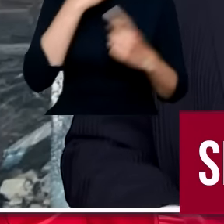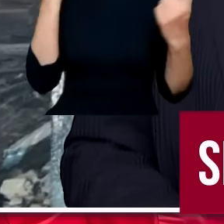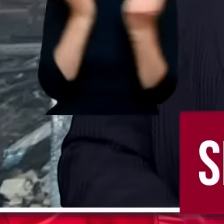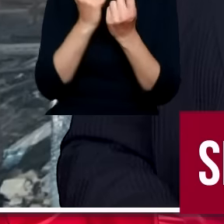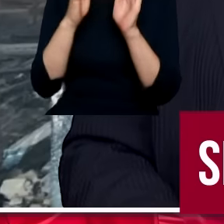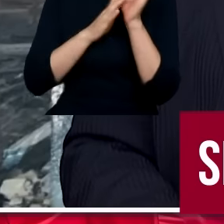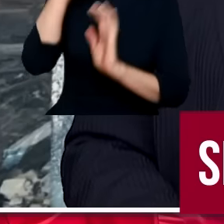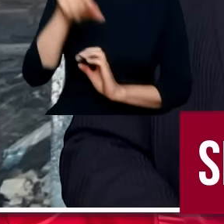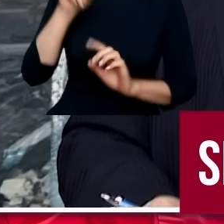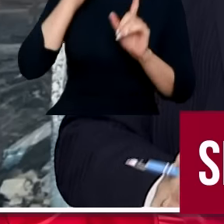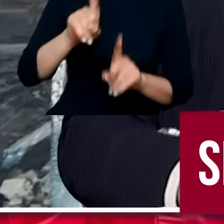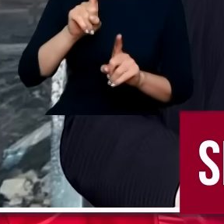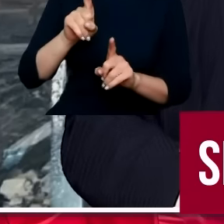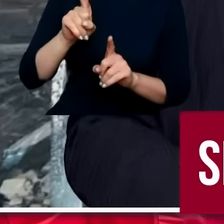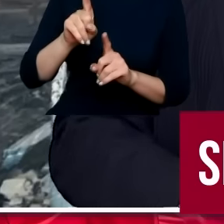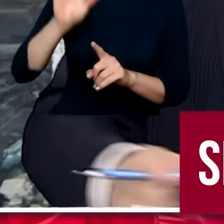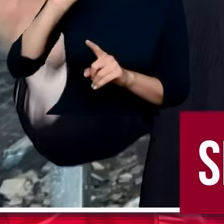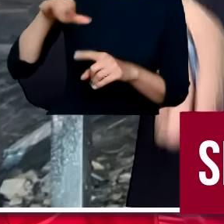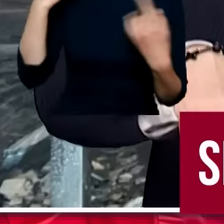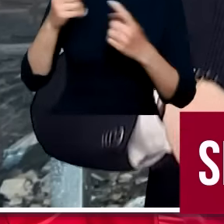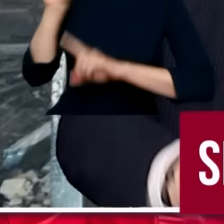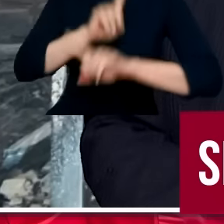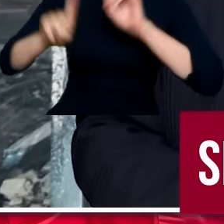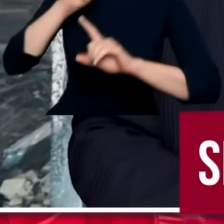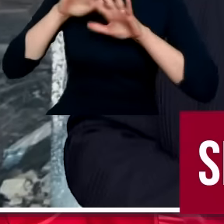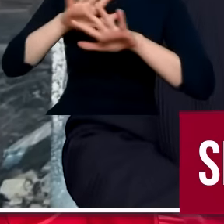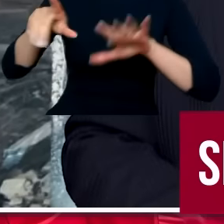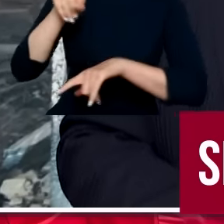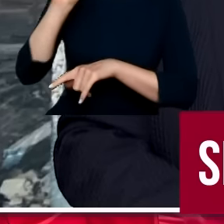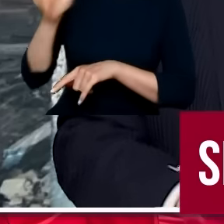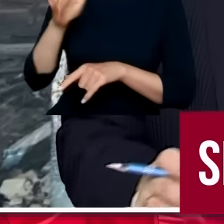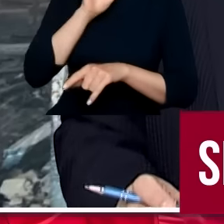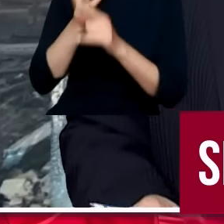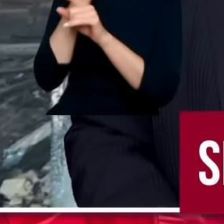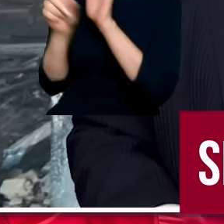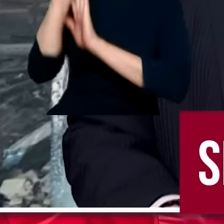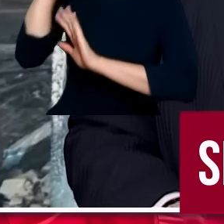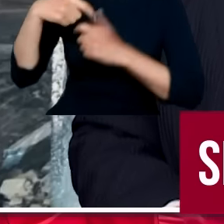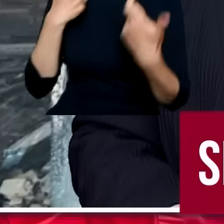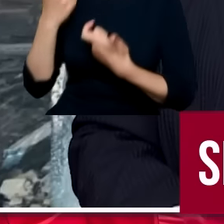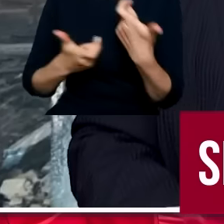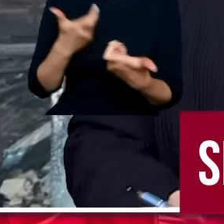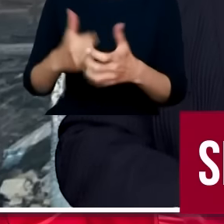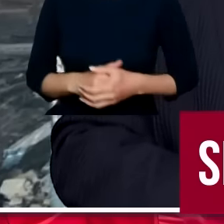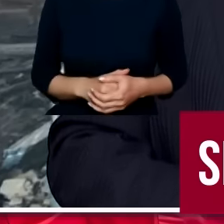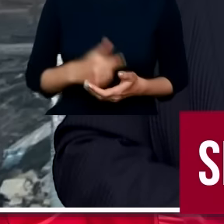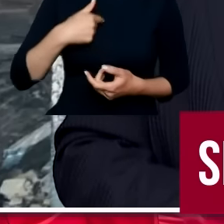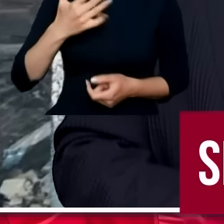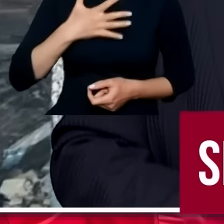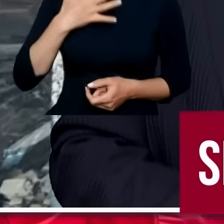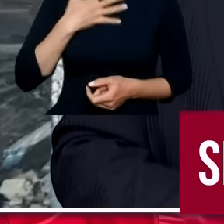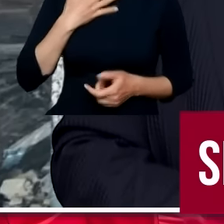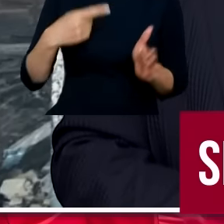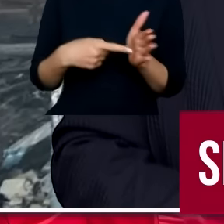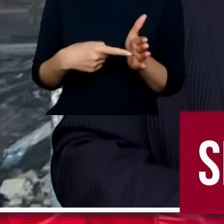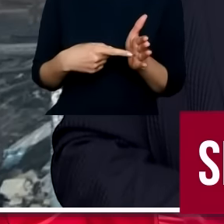ma naprawdę z czego z czego tłumaczyć ale że on będzie stawiał takie zarzuty No to ja mam takie wrażenie że to